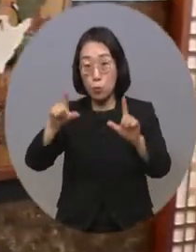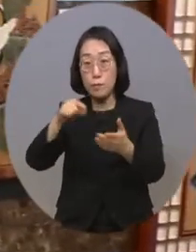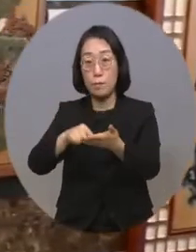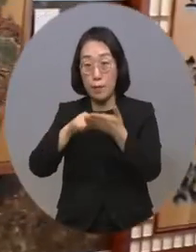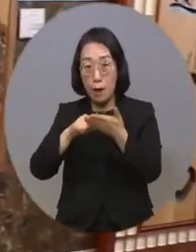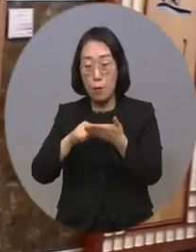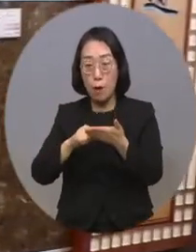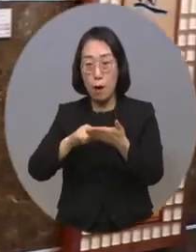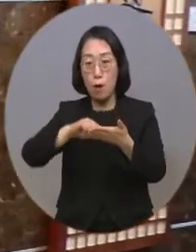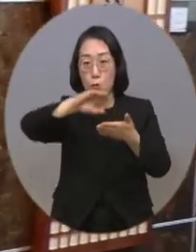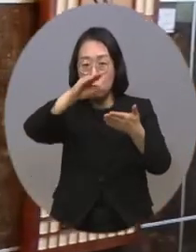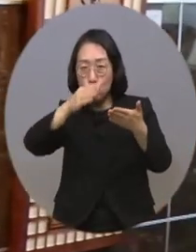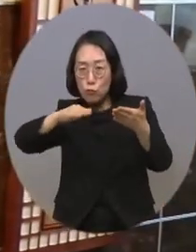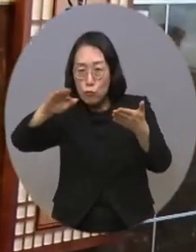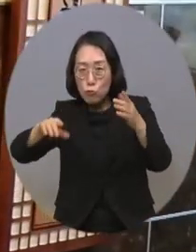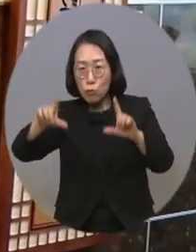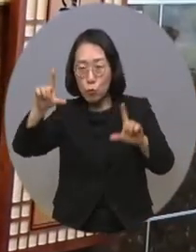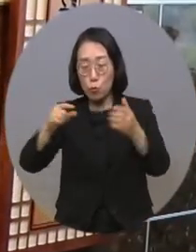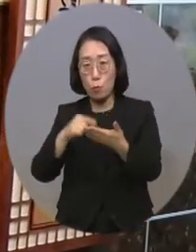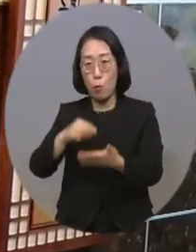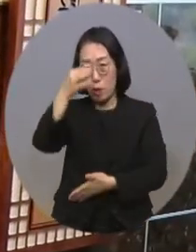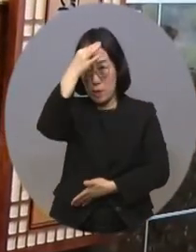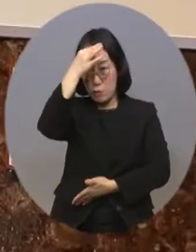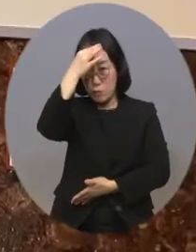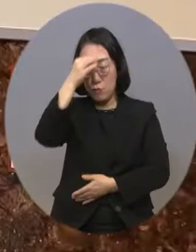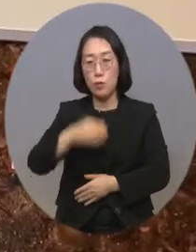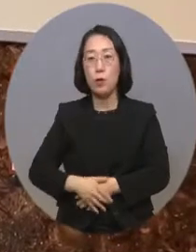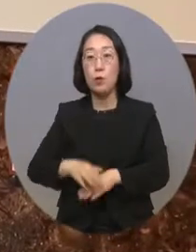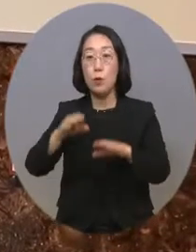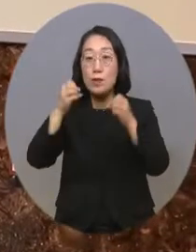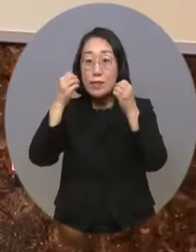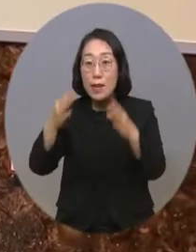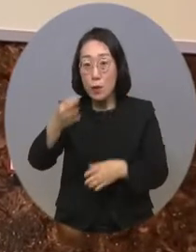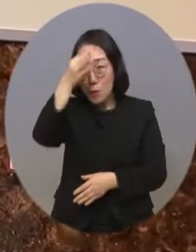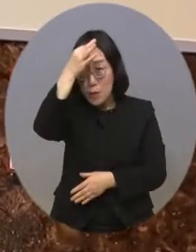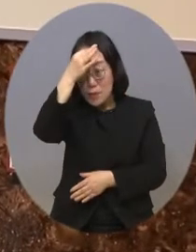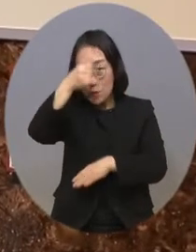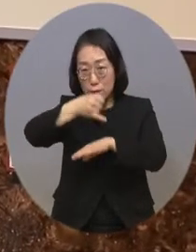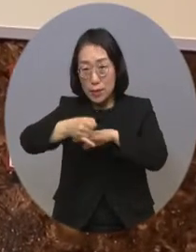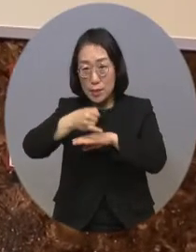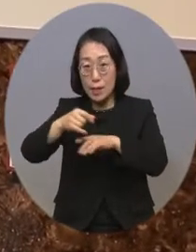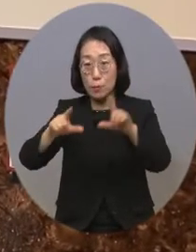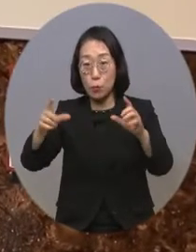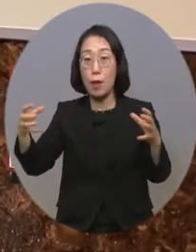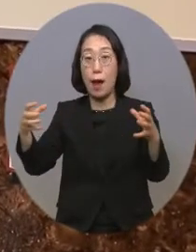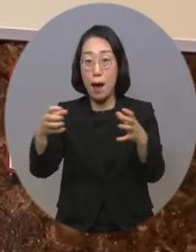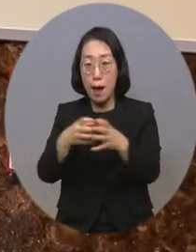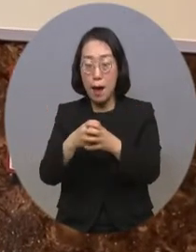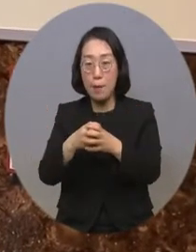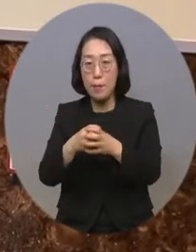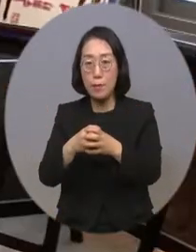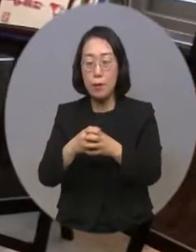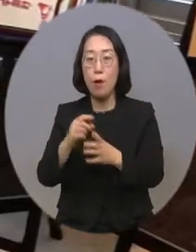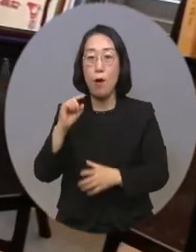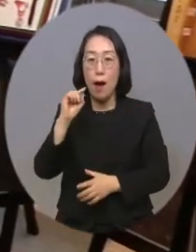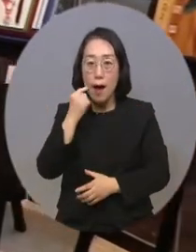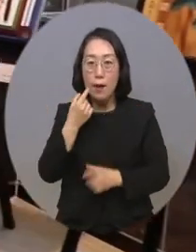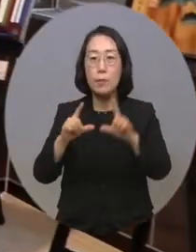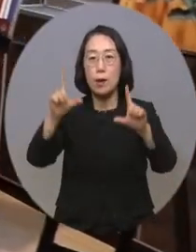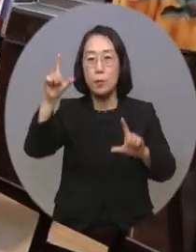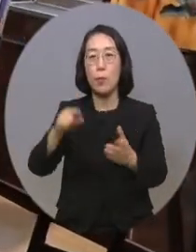양각과 음각 등 다채로운 기법에 현대적인 디자인이 더해져 각양각색의 매력을 뽐내고